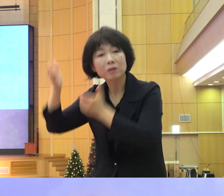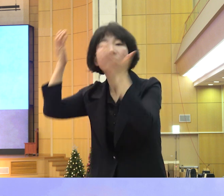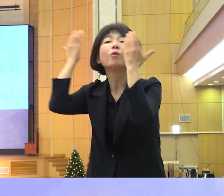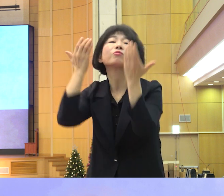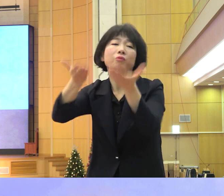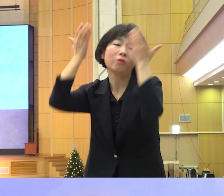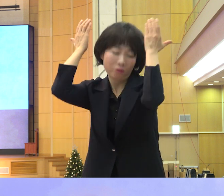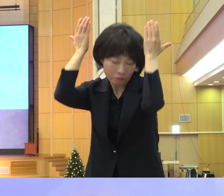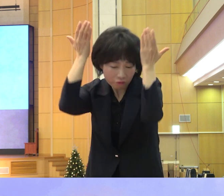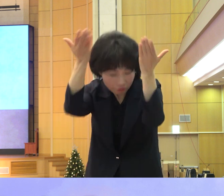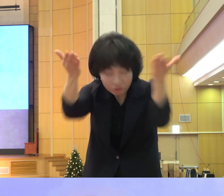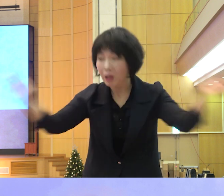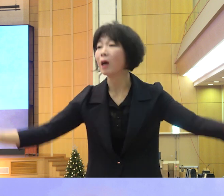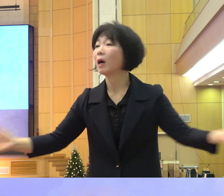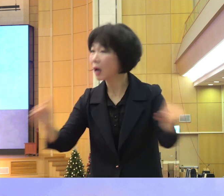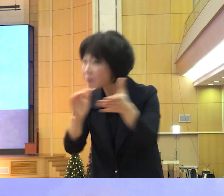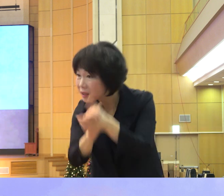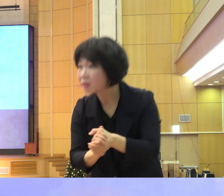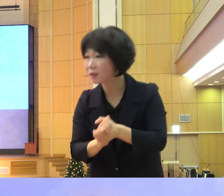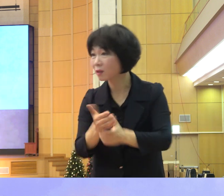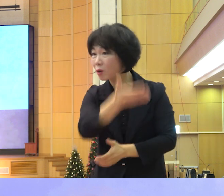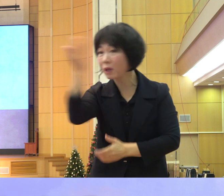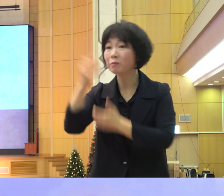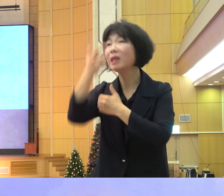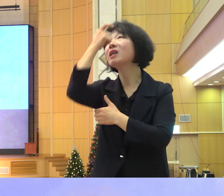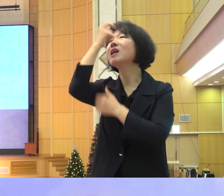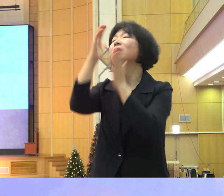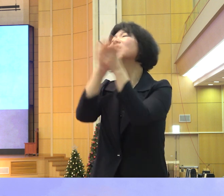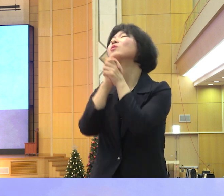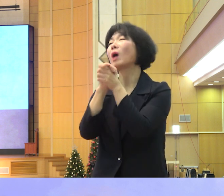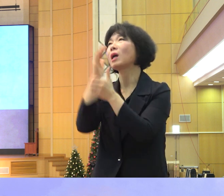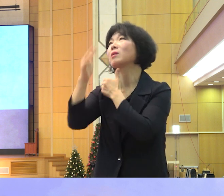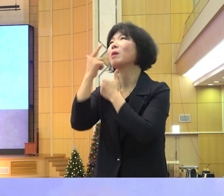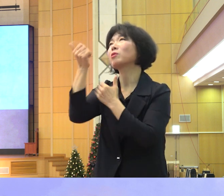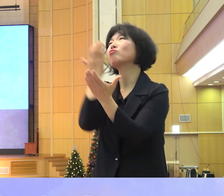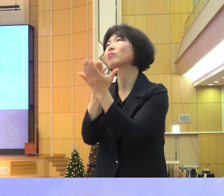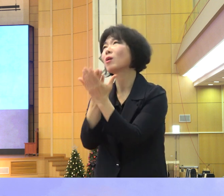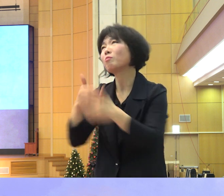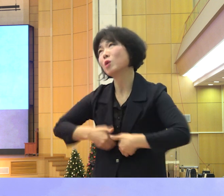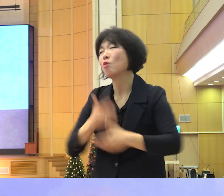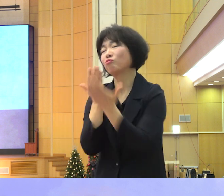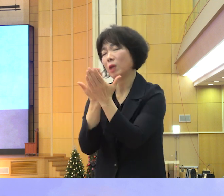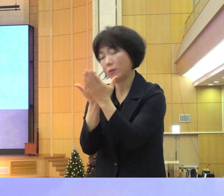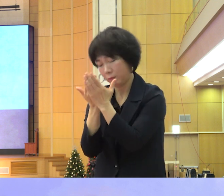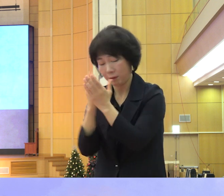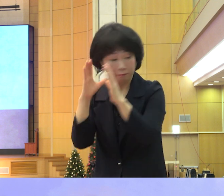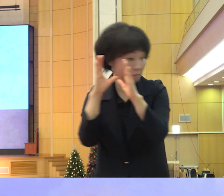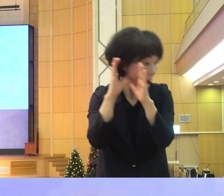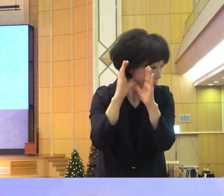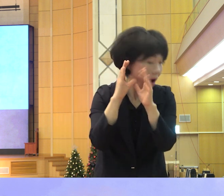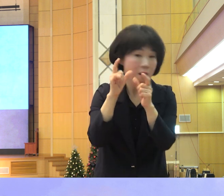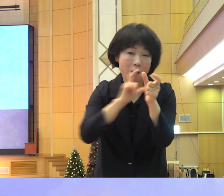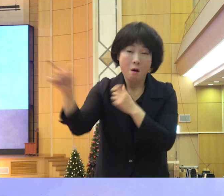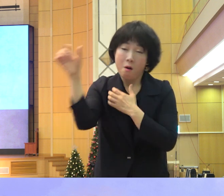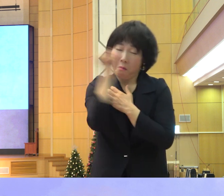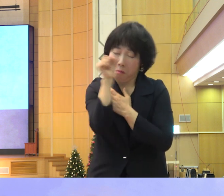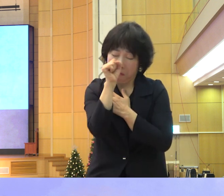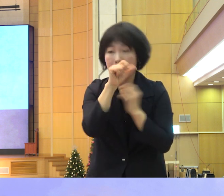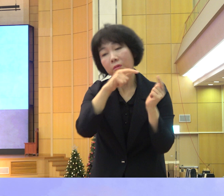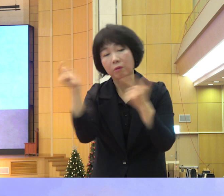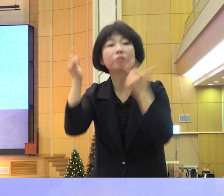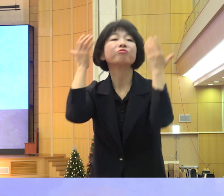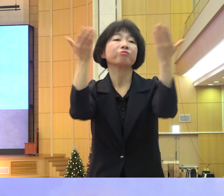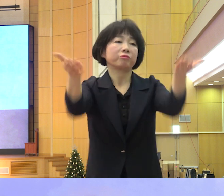하늘에 계신 너희 아버지께서 구하는 자에게 좋은 걸 주지 않겠느냐? 할렐루야.